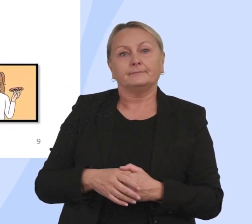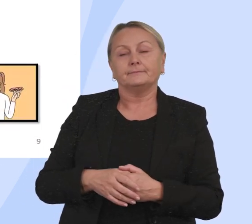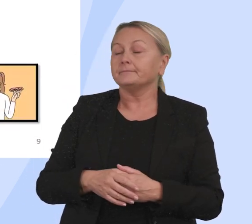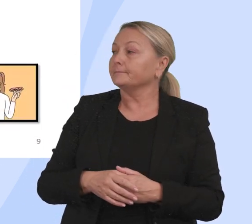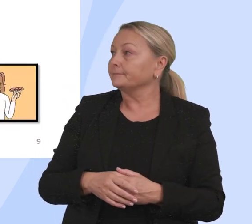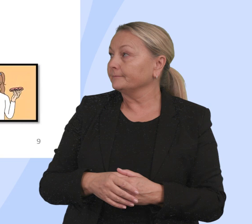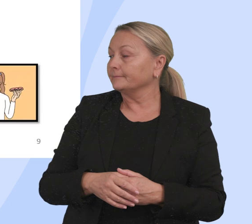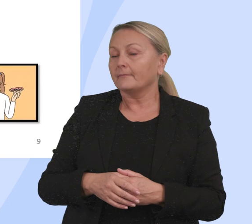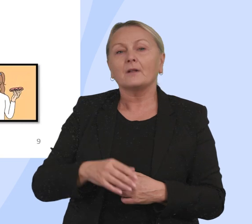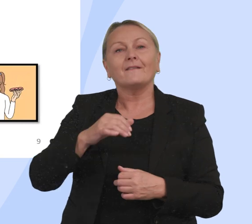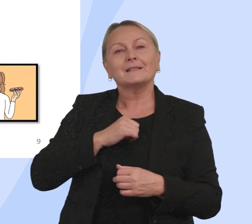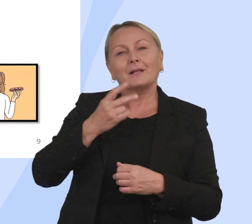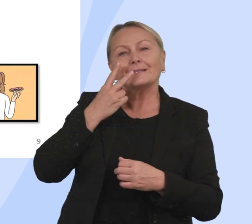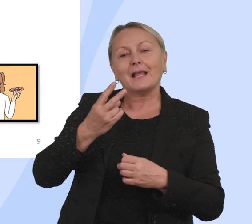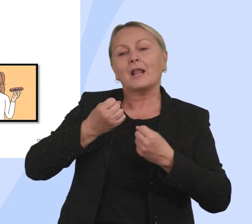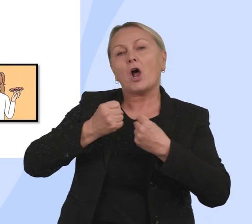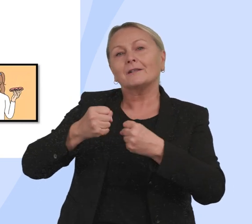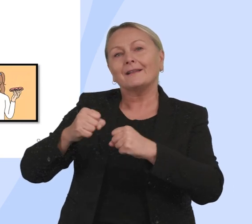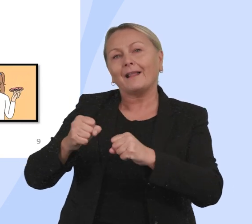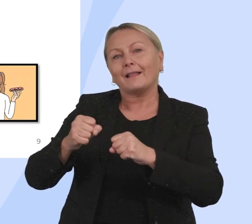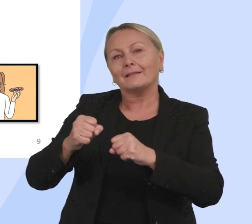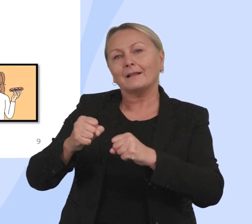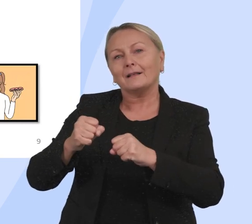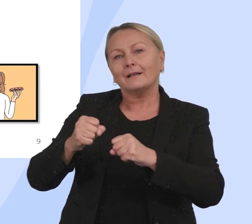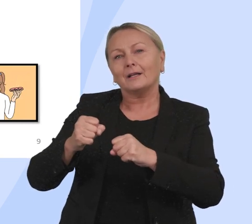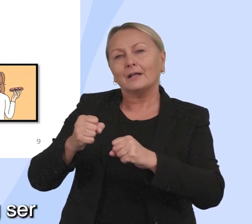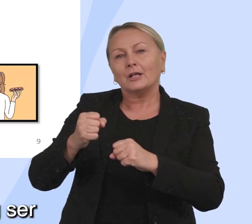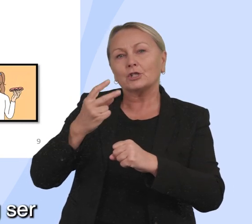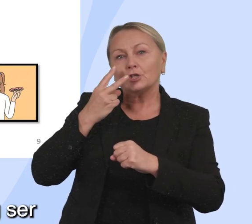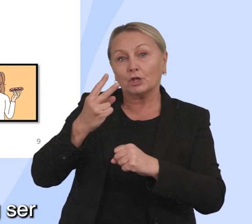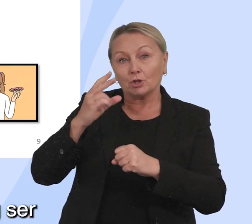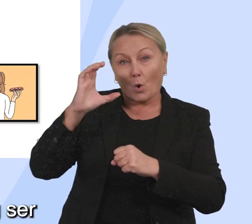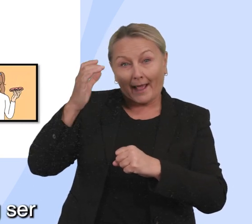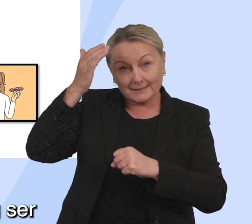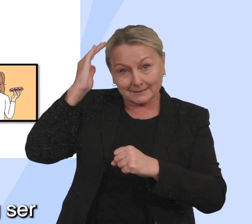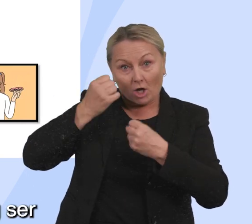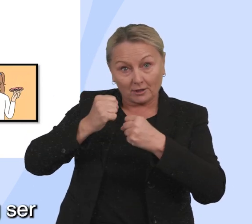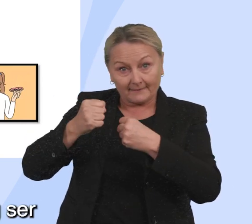aktivitet, øh, synskortex aktiveres, så er der,